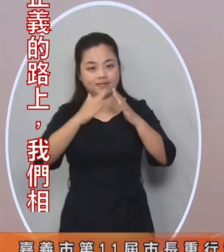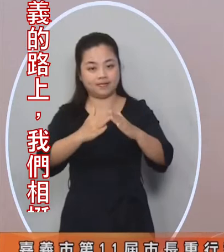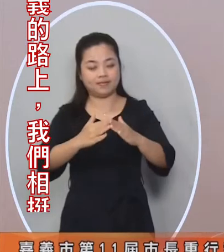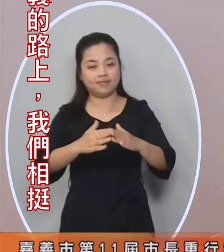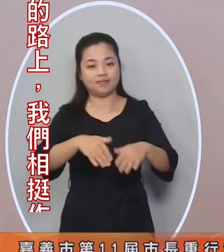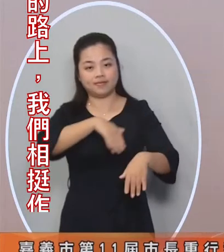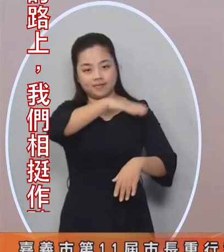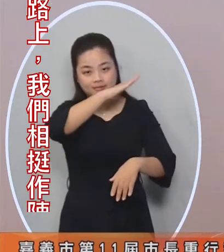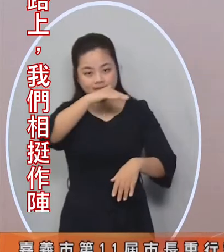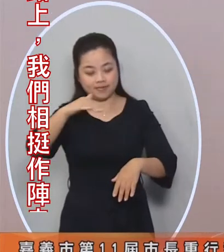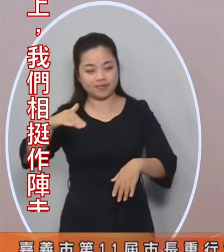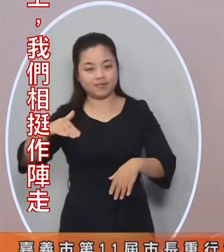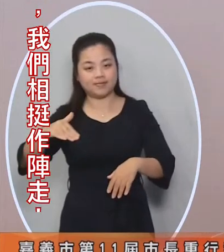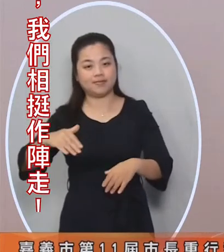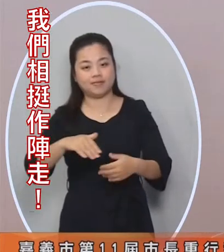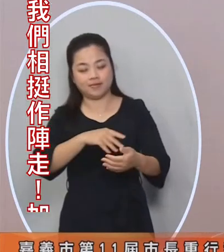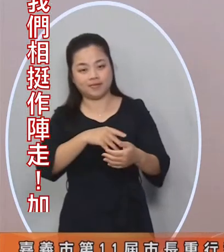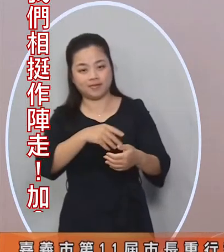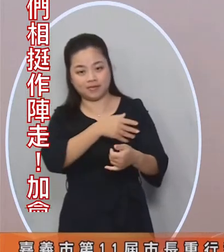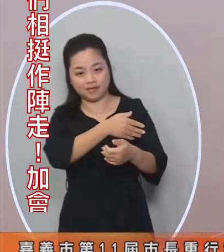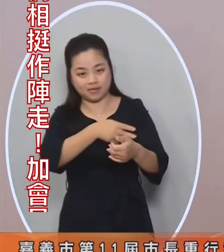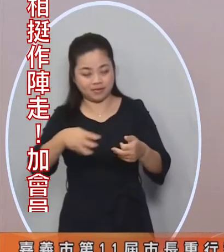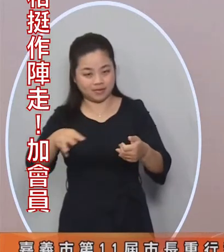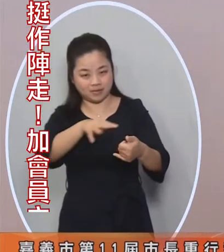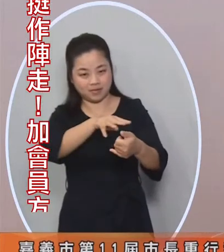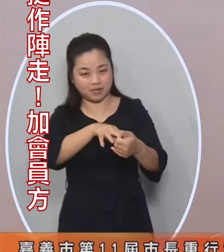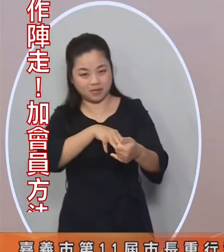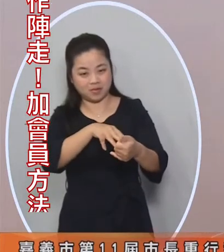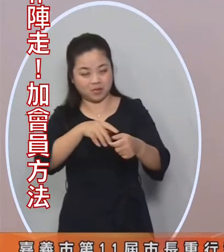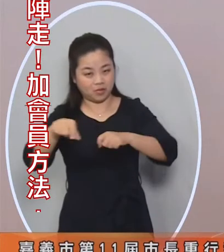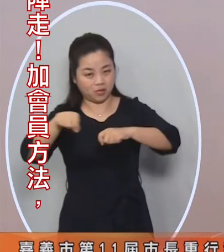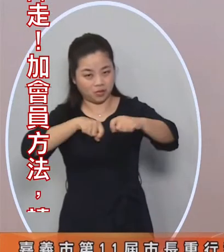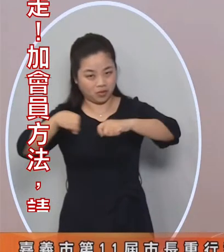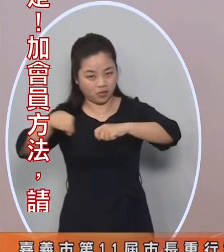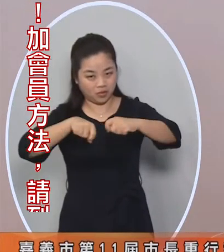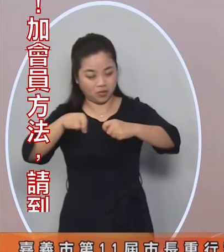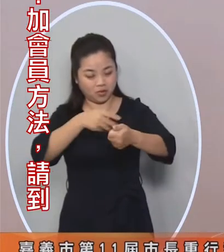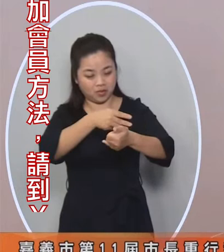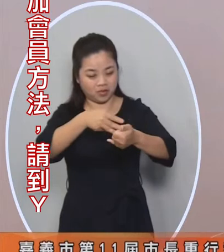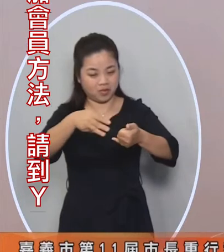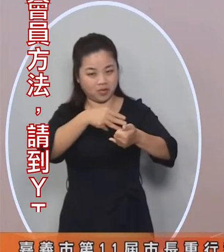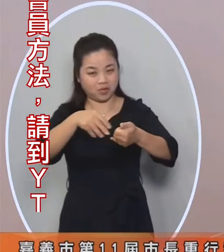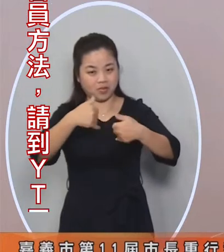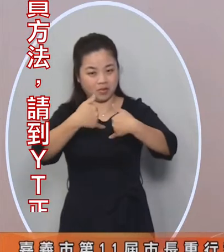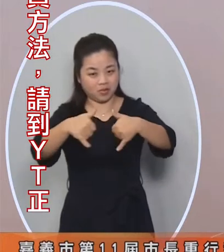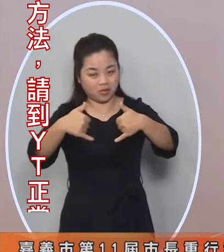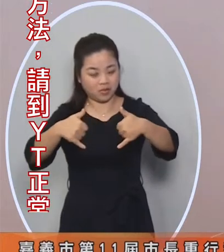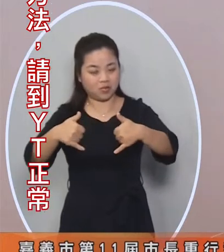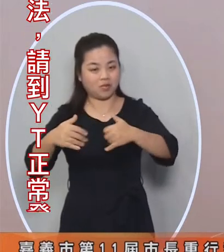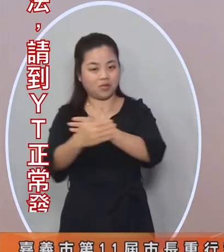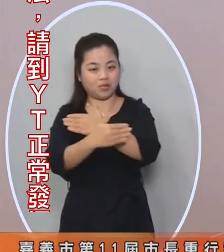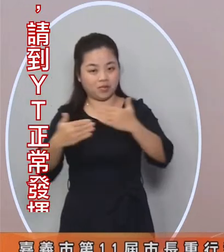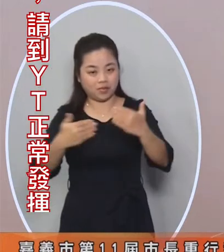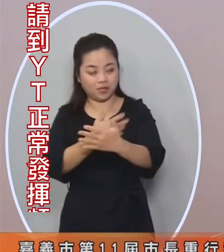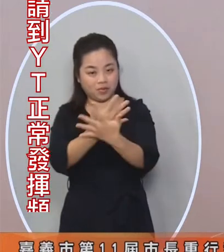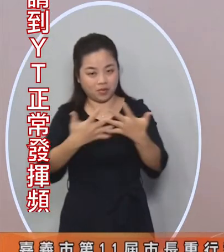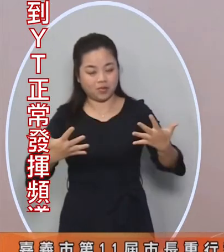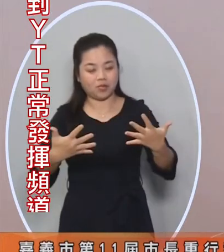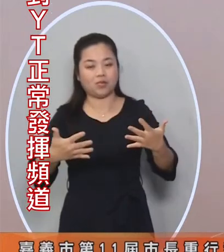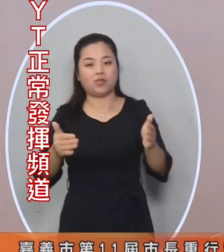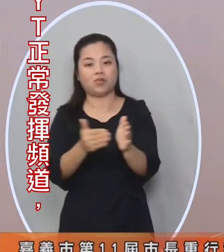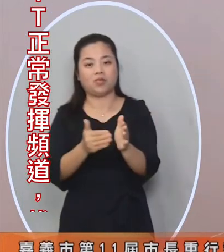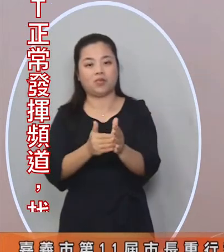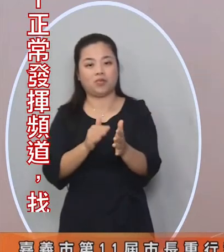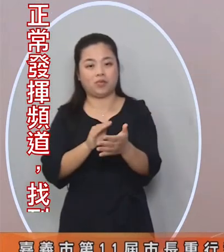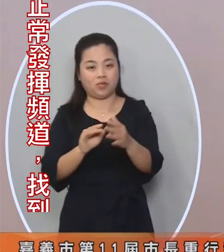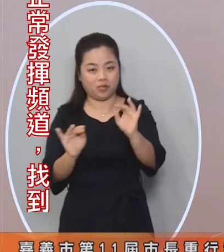三横、三纵、三环的规划之后，整体的交通路网做好了以后，我们就可